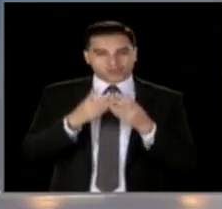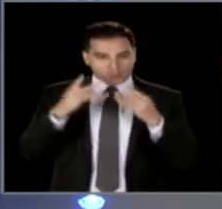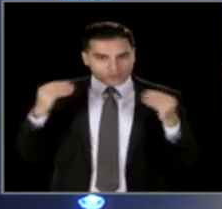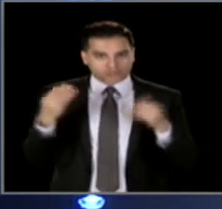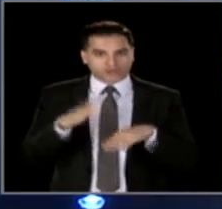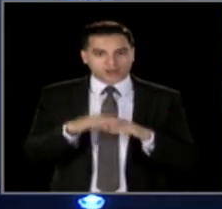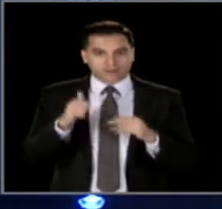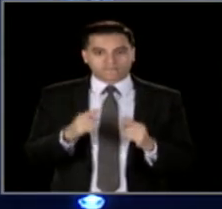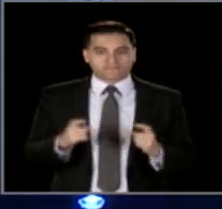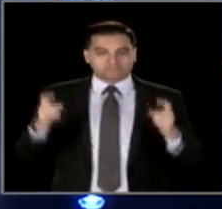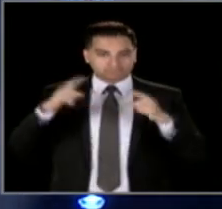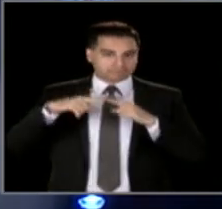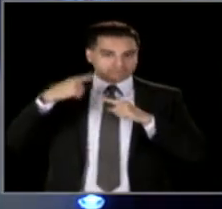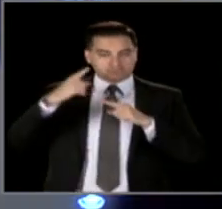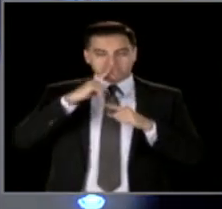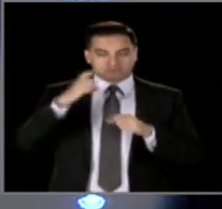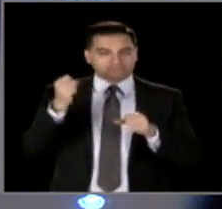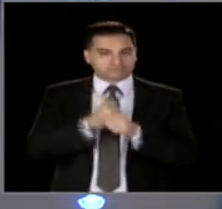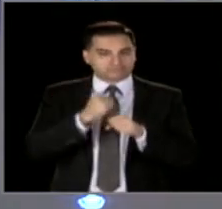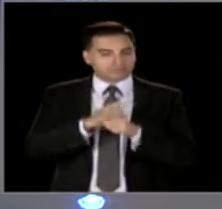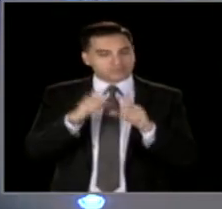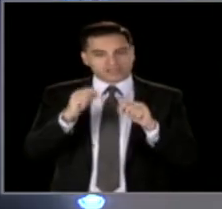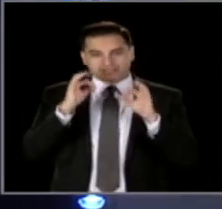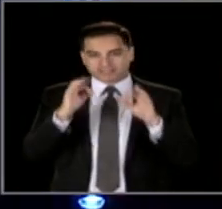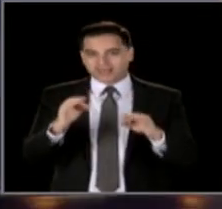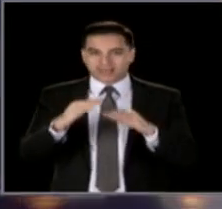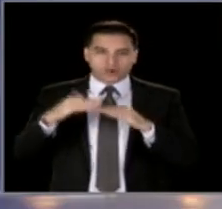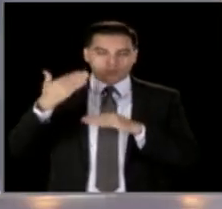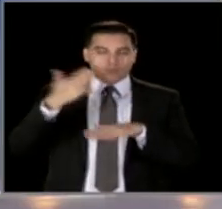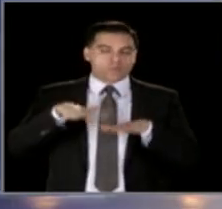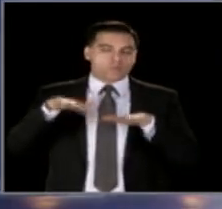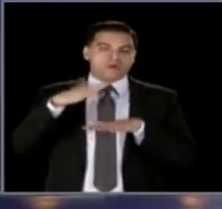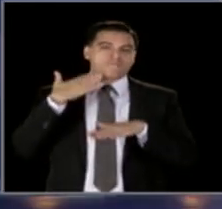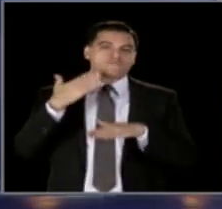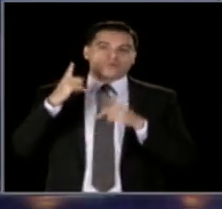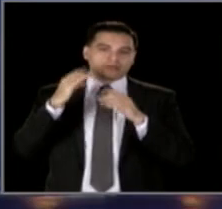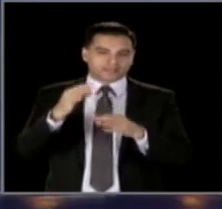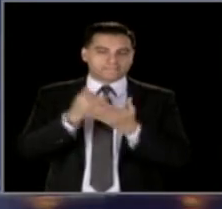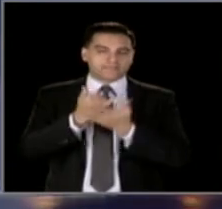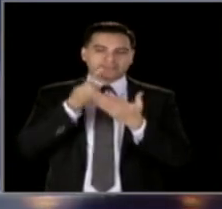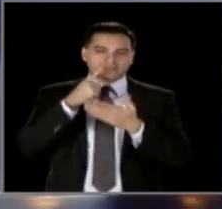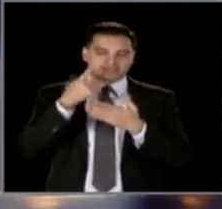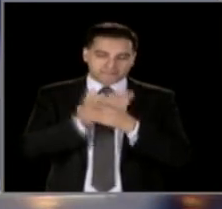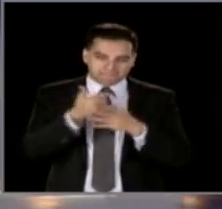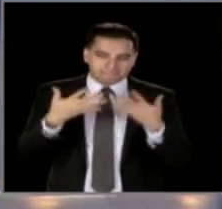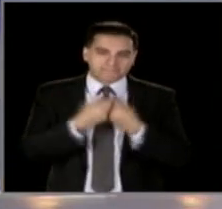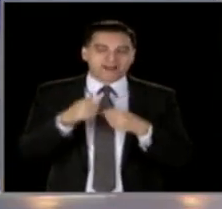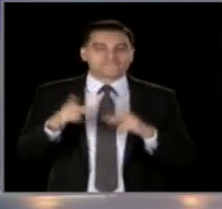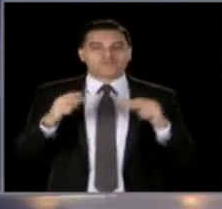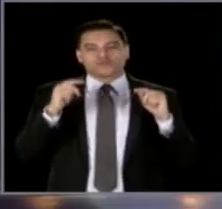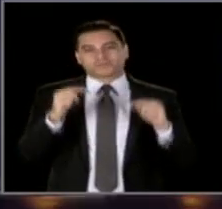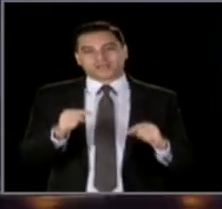المربع الذهبي، ولكن أنتوا عملتوا موسم جميل جدا، وإحنا فخورين ومبسوطين بإن أنتوا كنتوا معانا في الموسم الـ